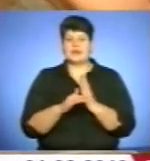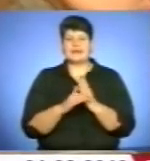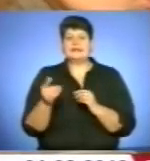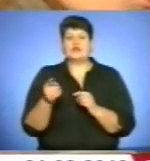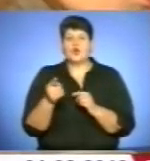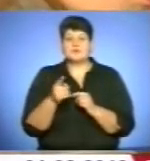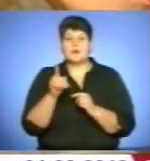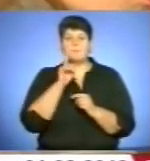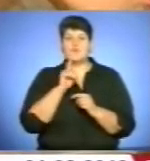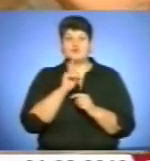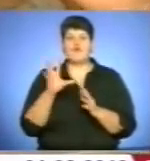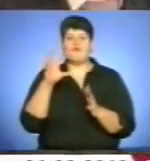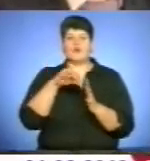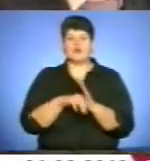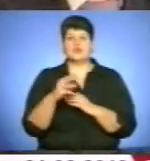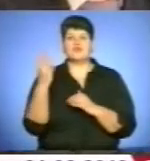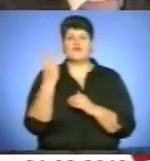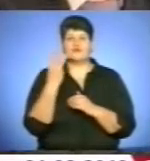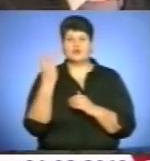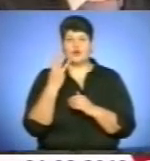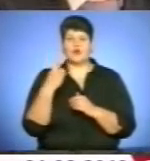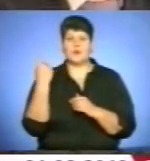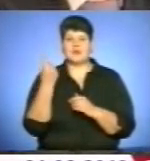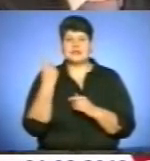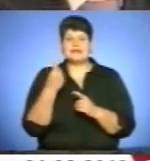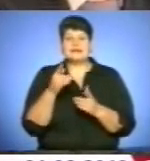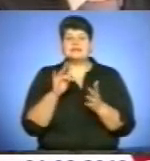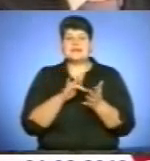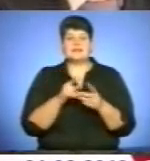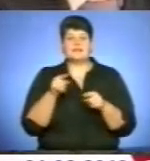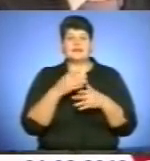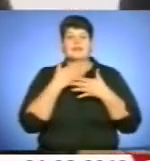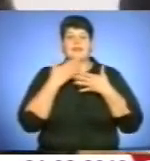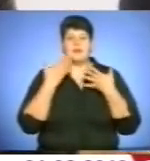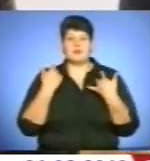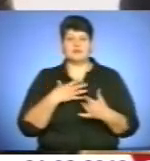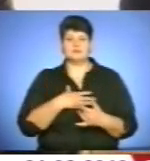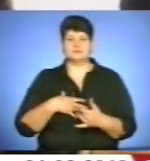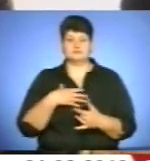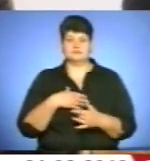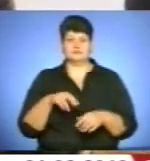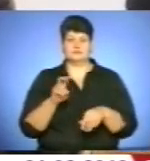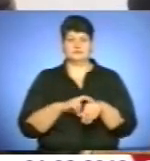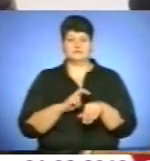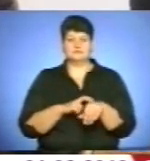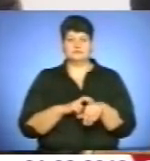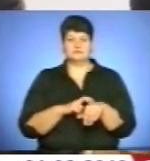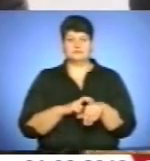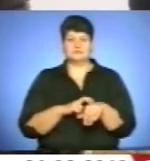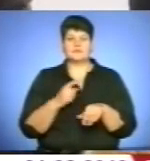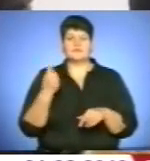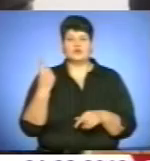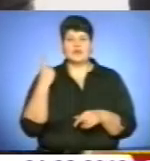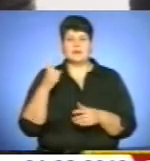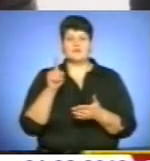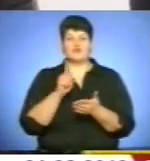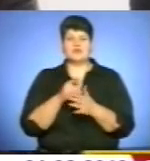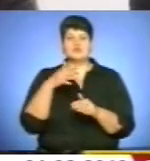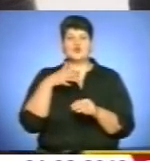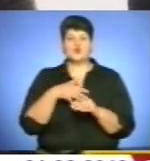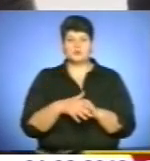що входить до трьох областей, у яких таких центрів немає. Це турбує лікарів. Ми повинні з вами зрозуміти одну дуже просту